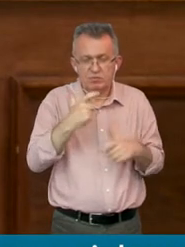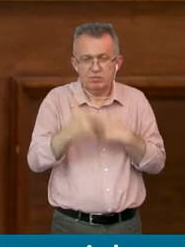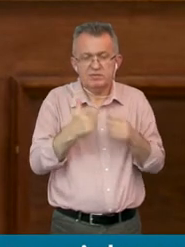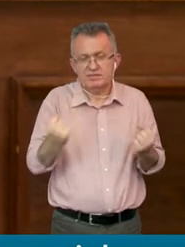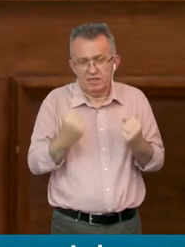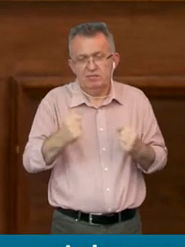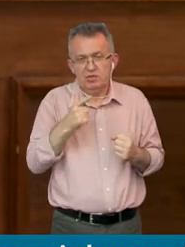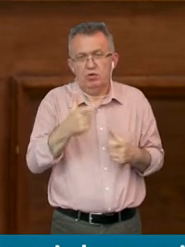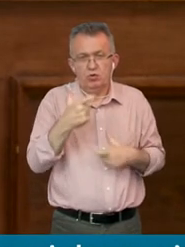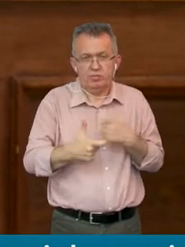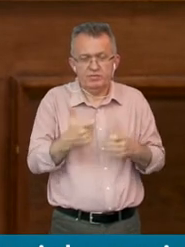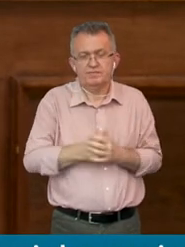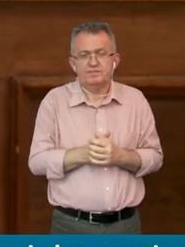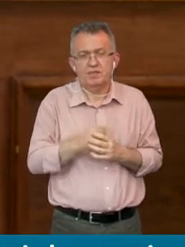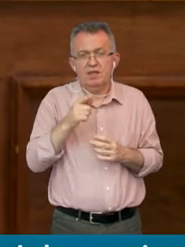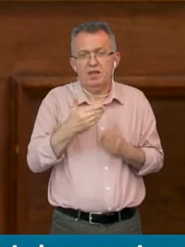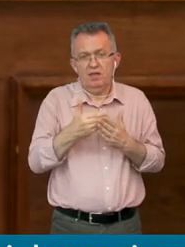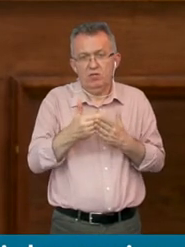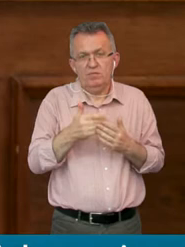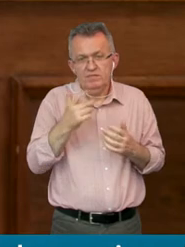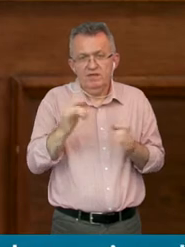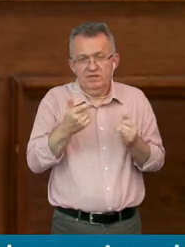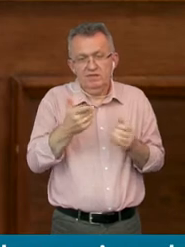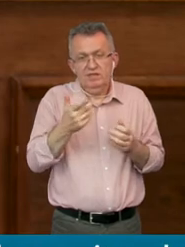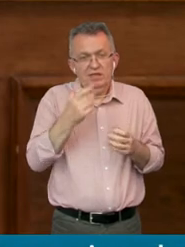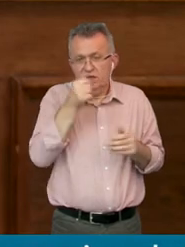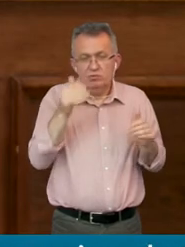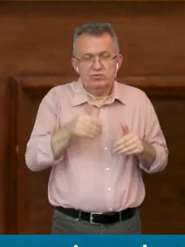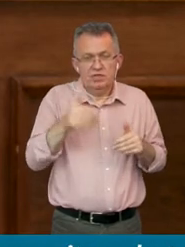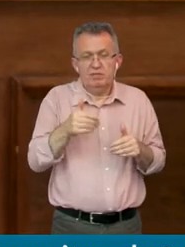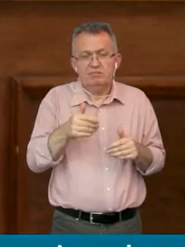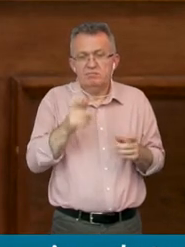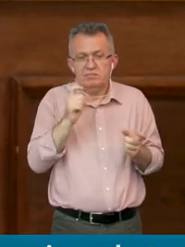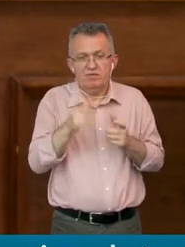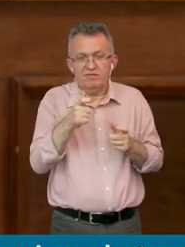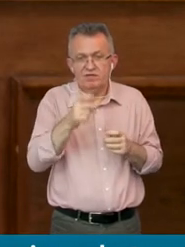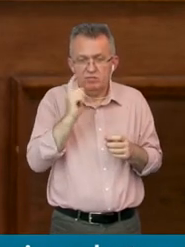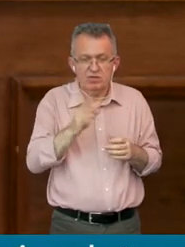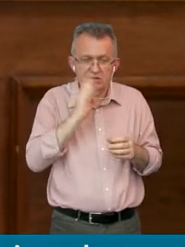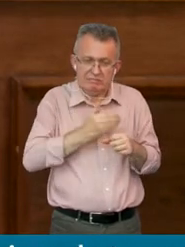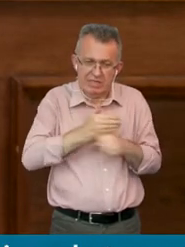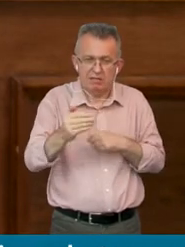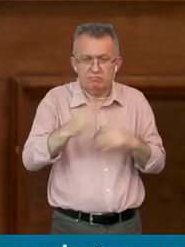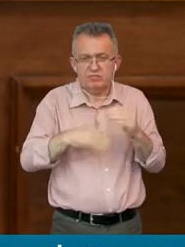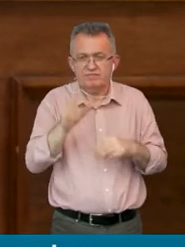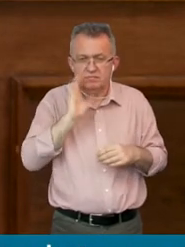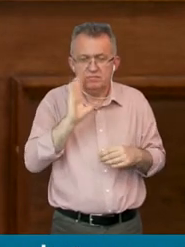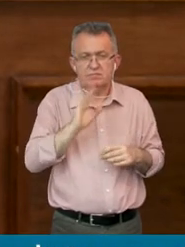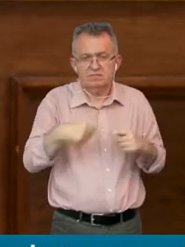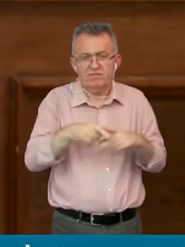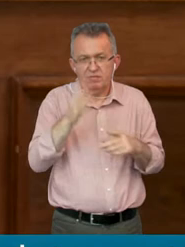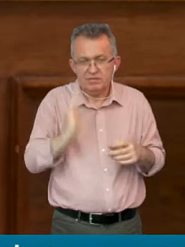się robić, więc nie możemy tutaj postąpić inaczej, jak tylko kontynuować ten projekt, racjonalizując